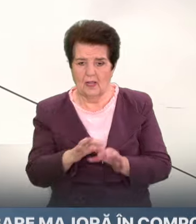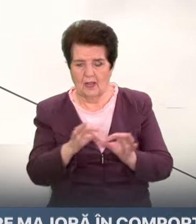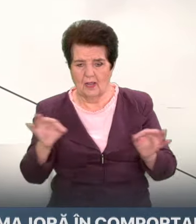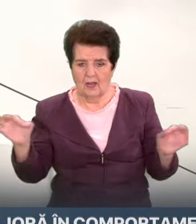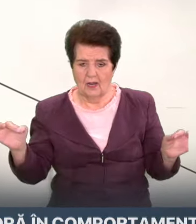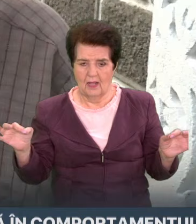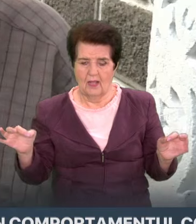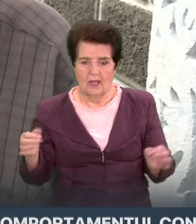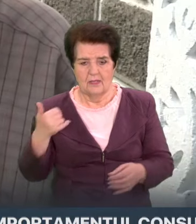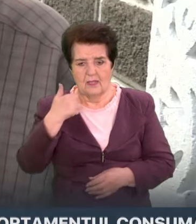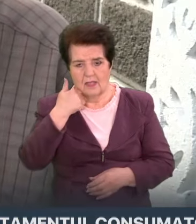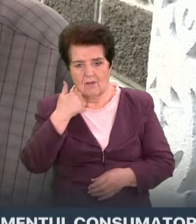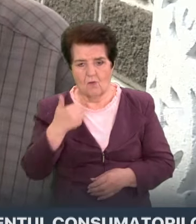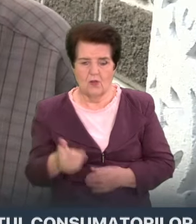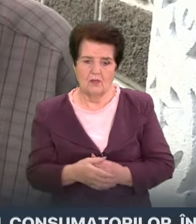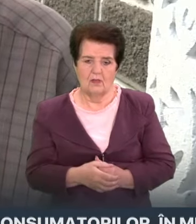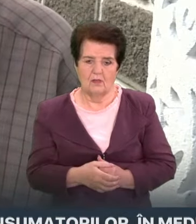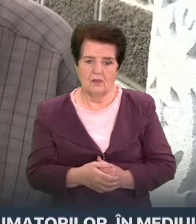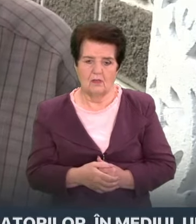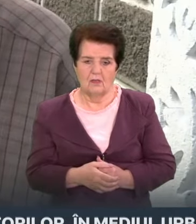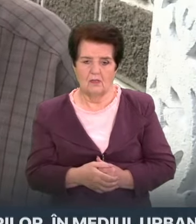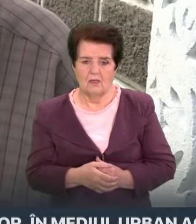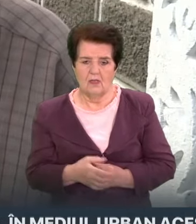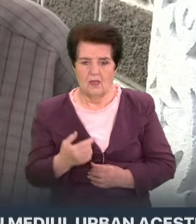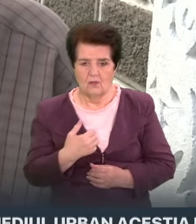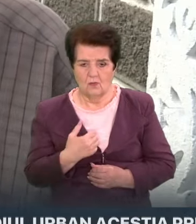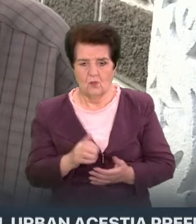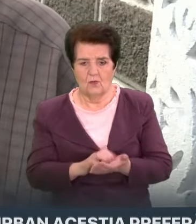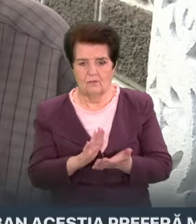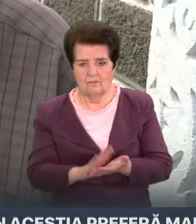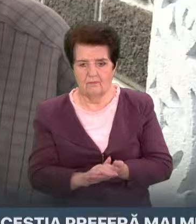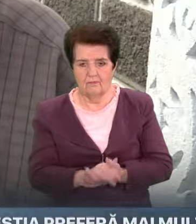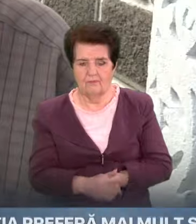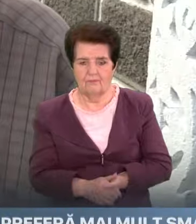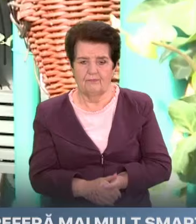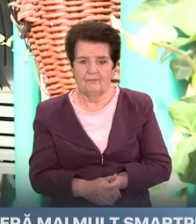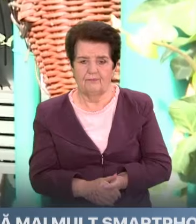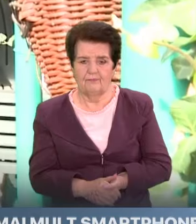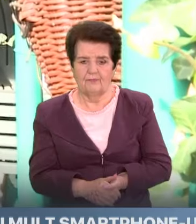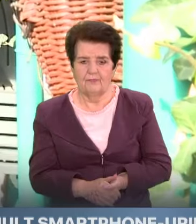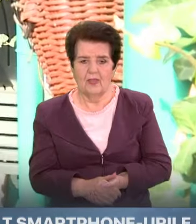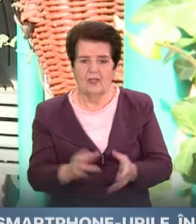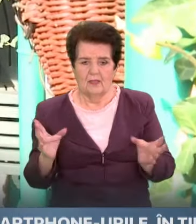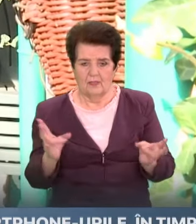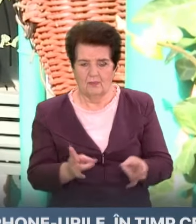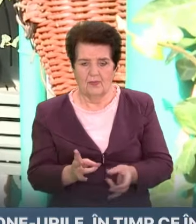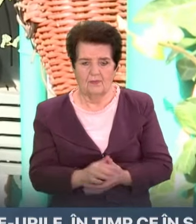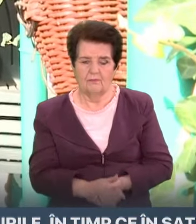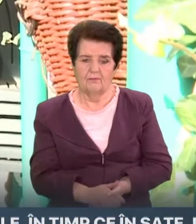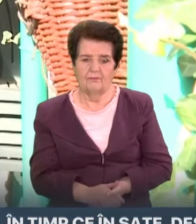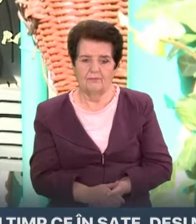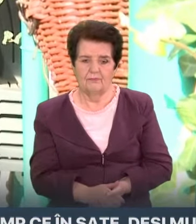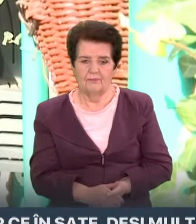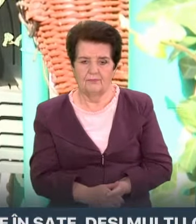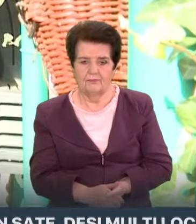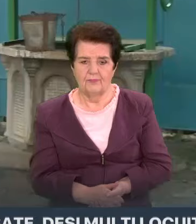de telefoane, noi ne-am inclus că eu lucram acolo în Zabgar și trebuie numai decât